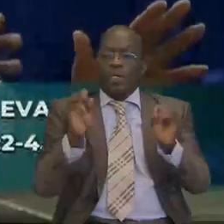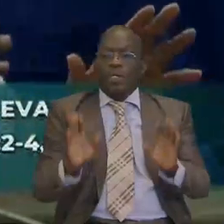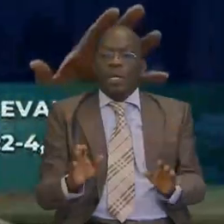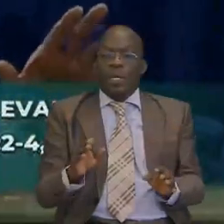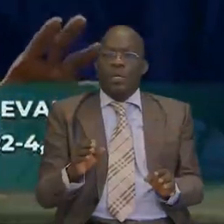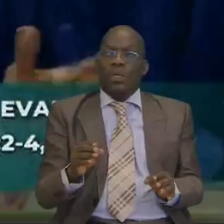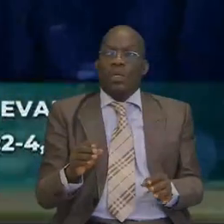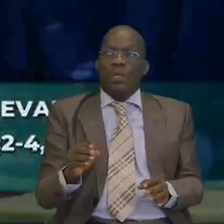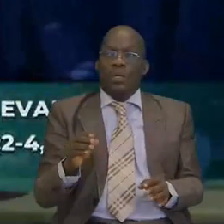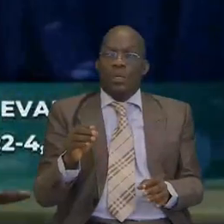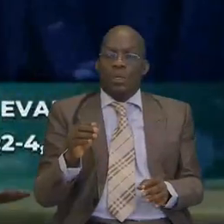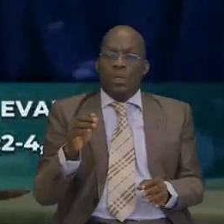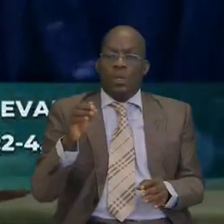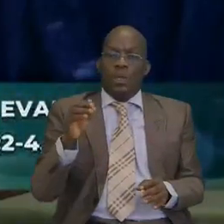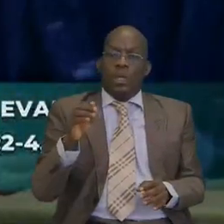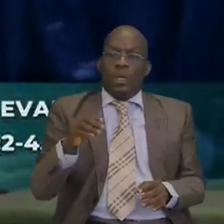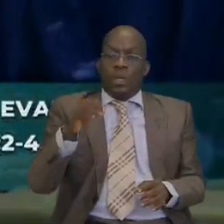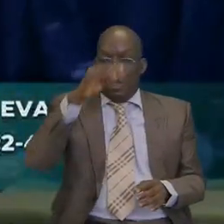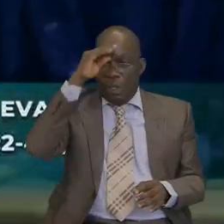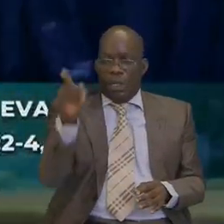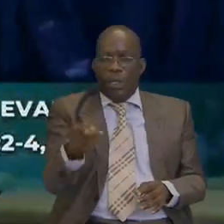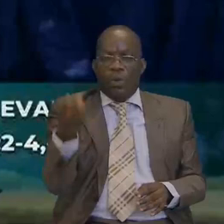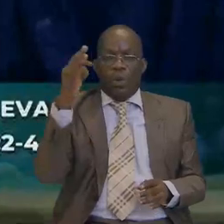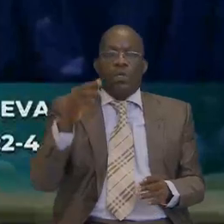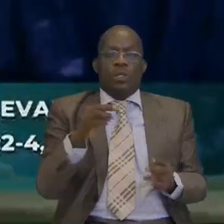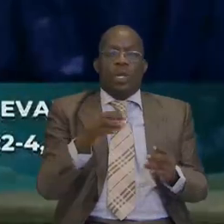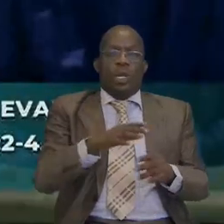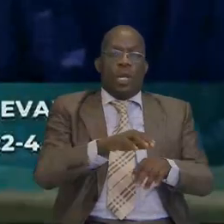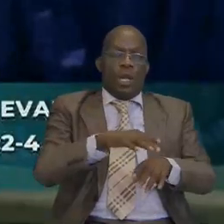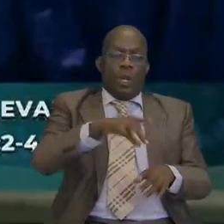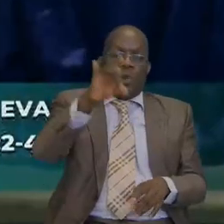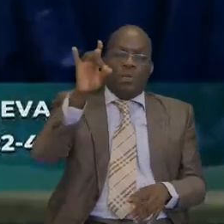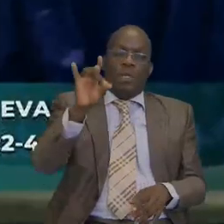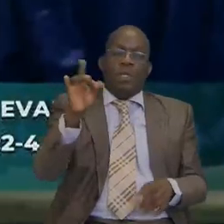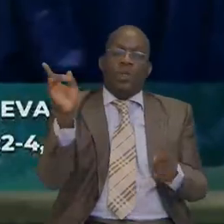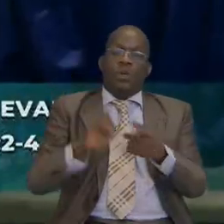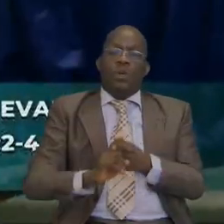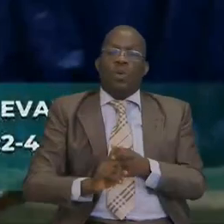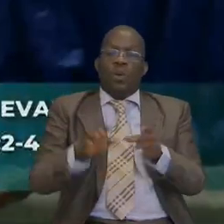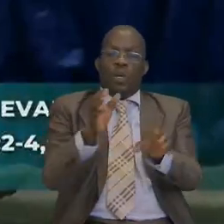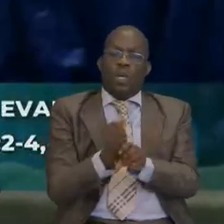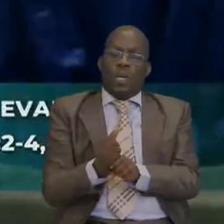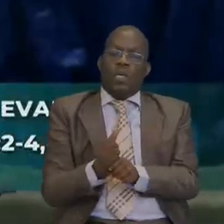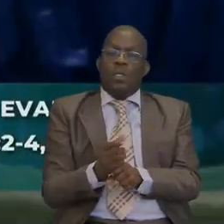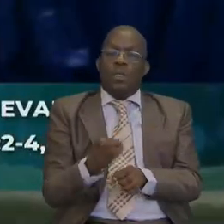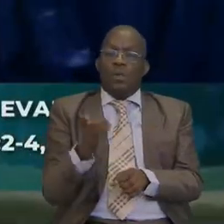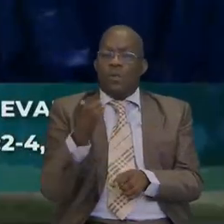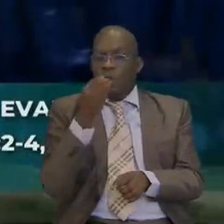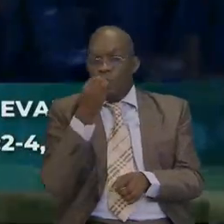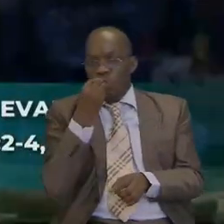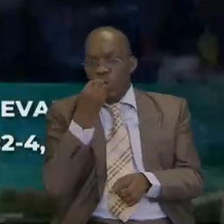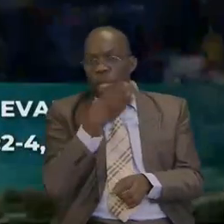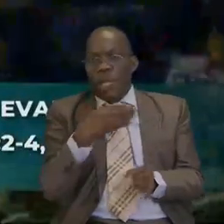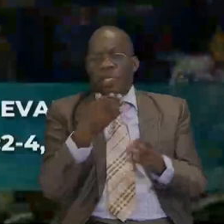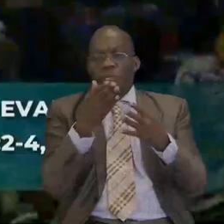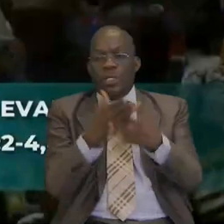Il était établi pour recevoir la nourriture, la distribuer aux